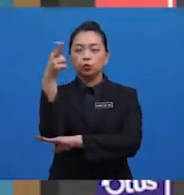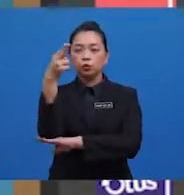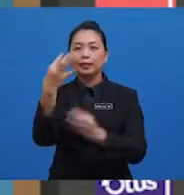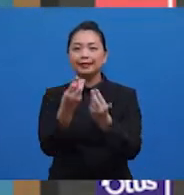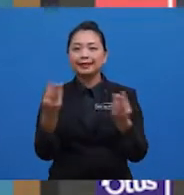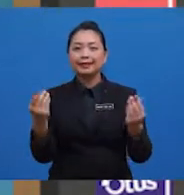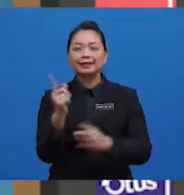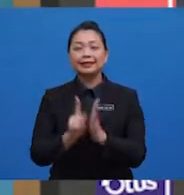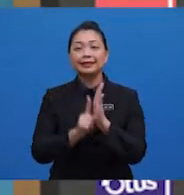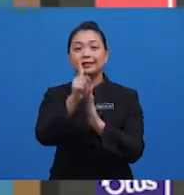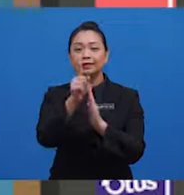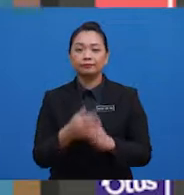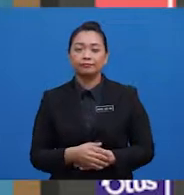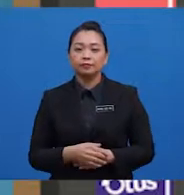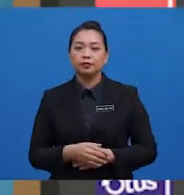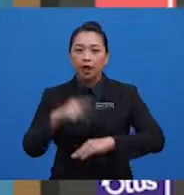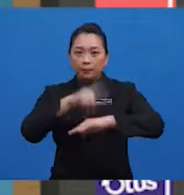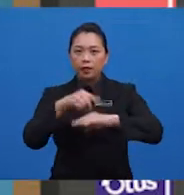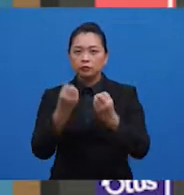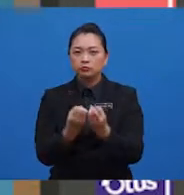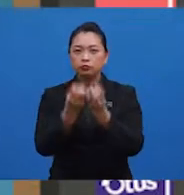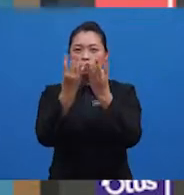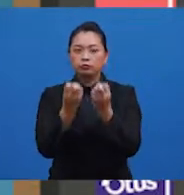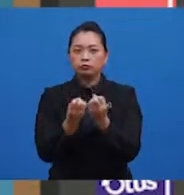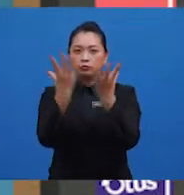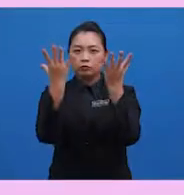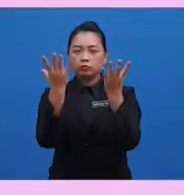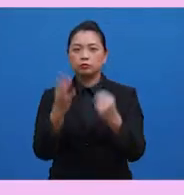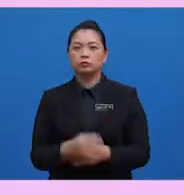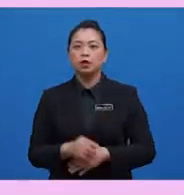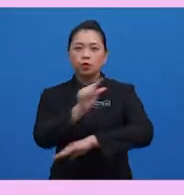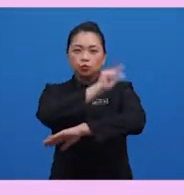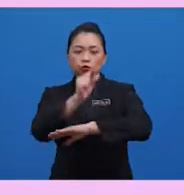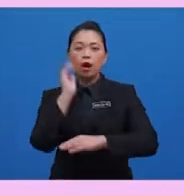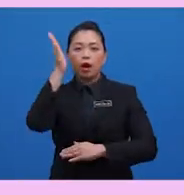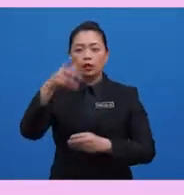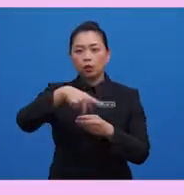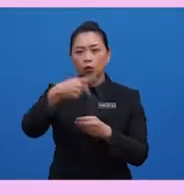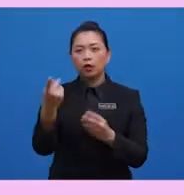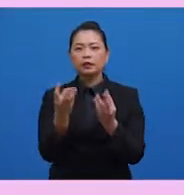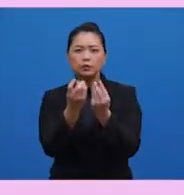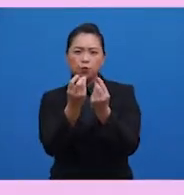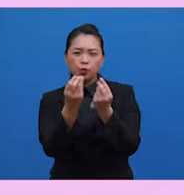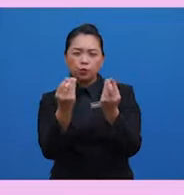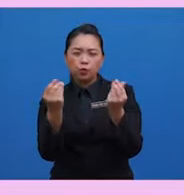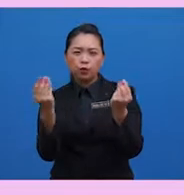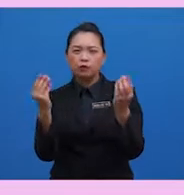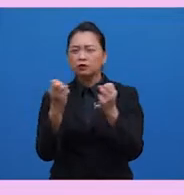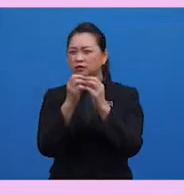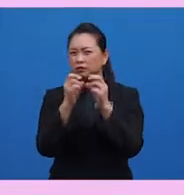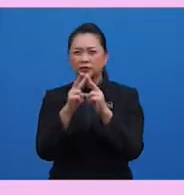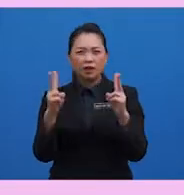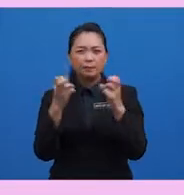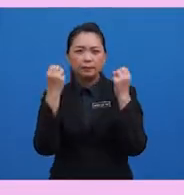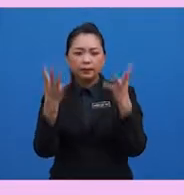tinggi. Semasa letusan, lohong gunung berapi akan mengeluarkan debu dan habuk yang sangat banyak